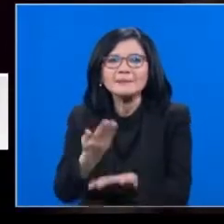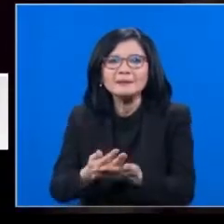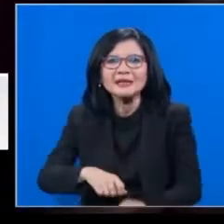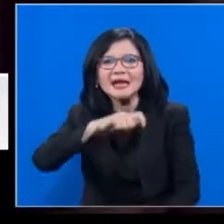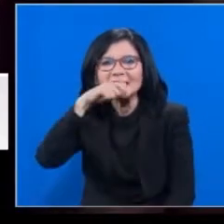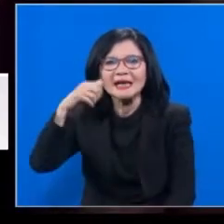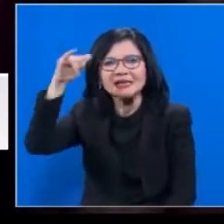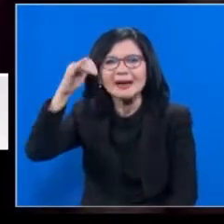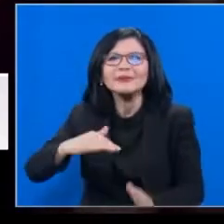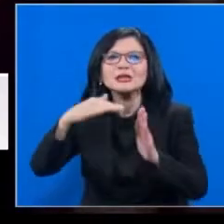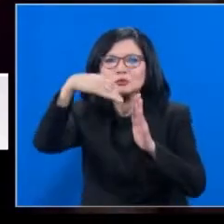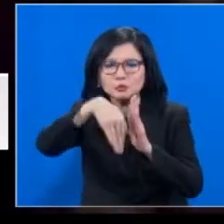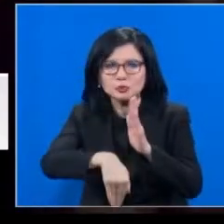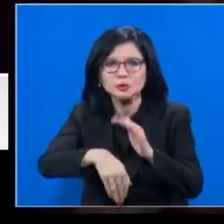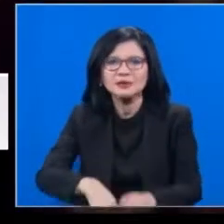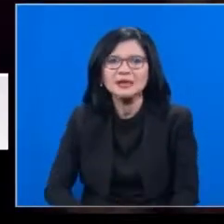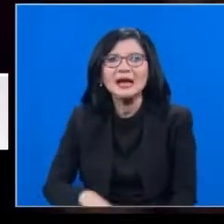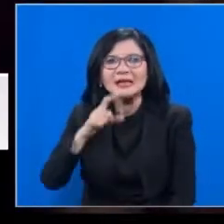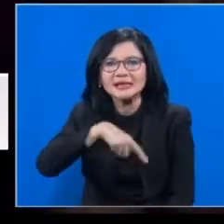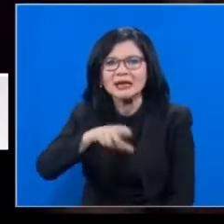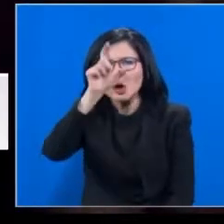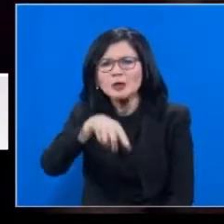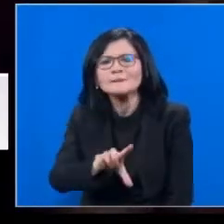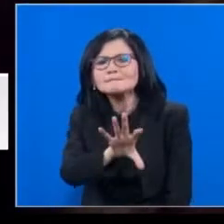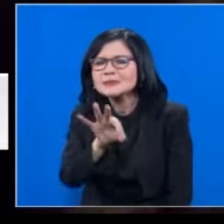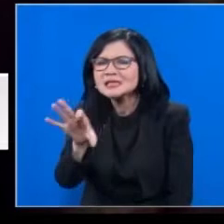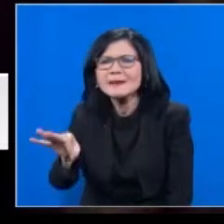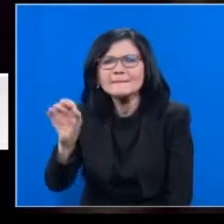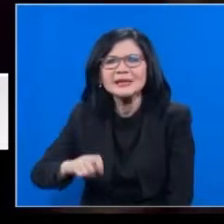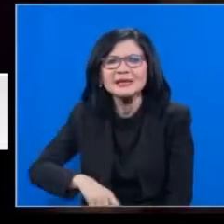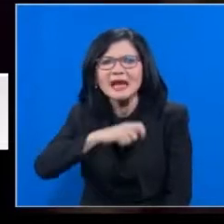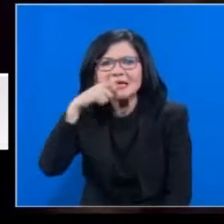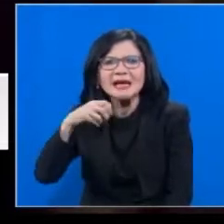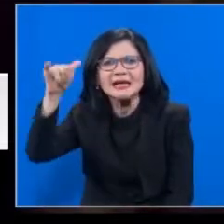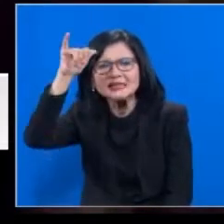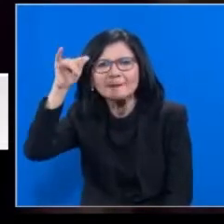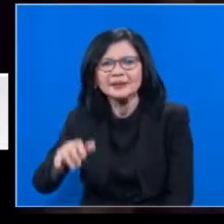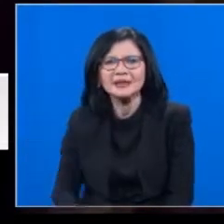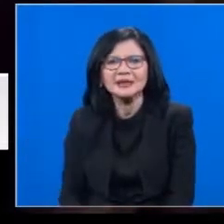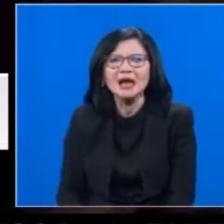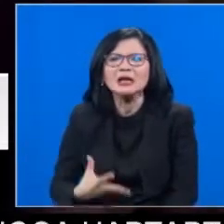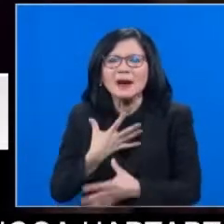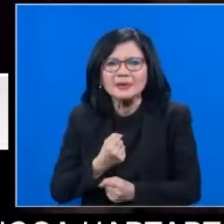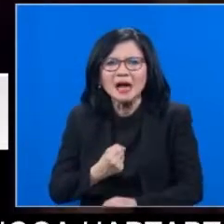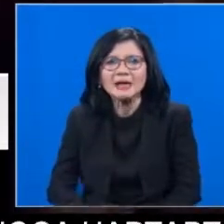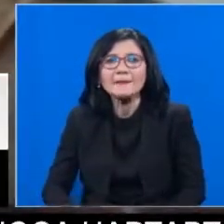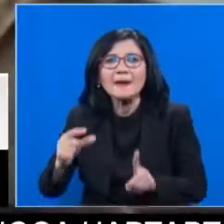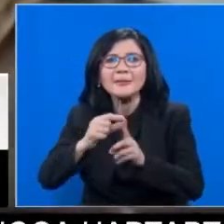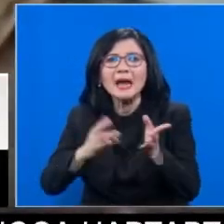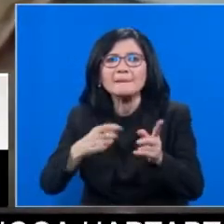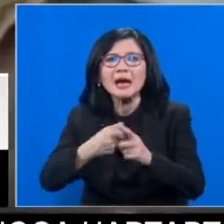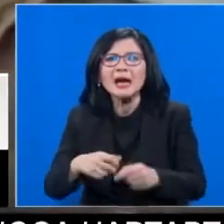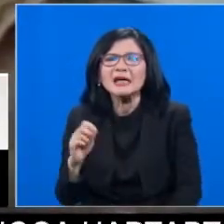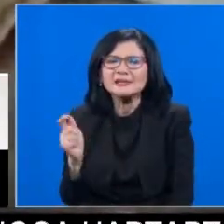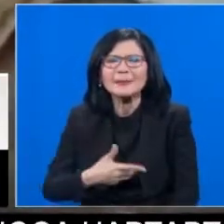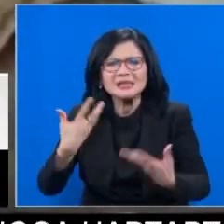turun dari biasanya. Kini pembeli lebih selektif memilih daging sapi yang akan dibeli. Pedagang berharap agar wabah PMK bisa segera